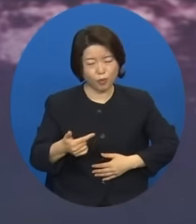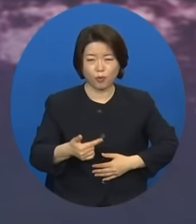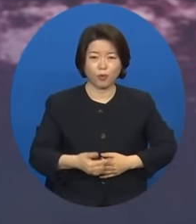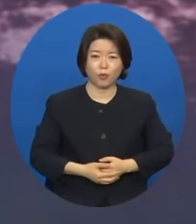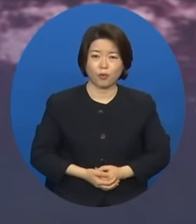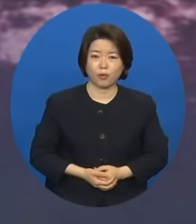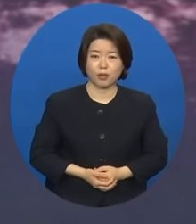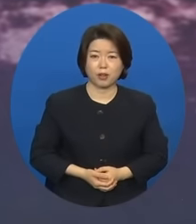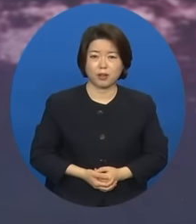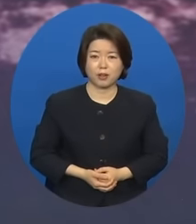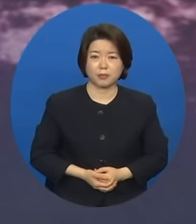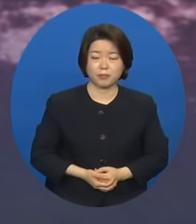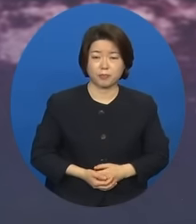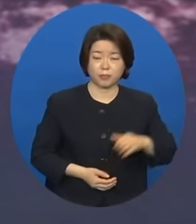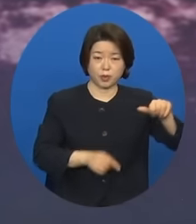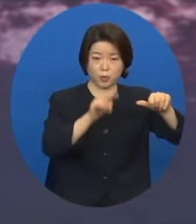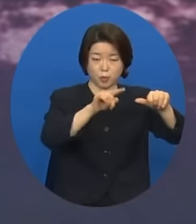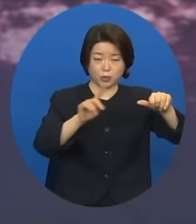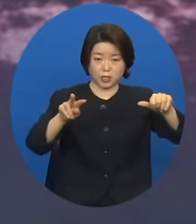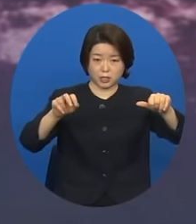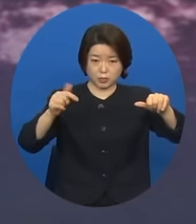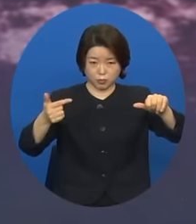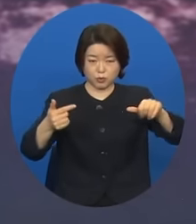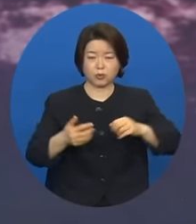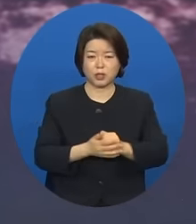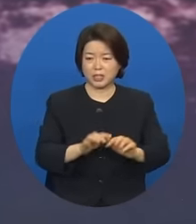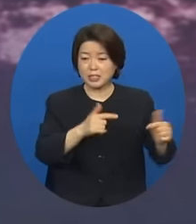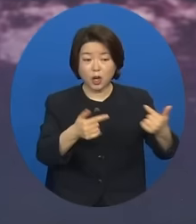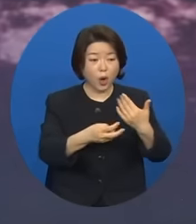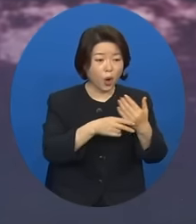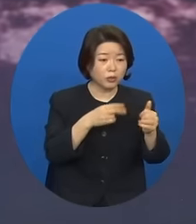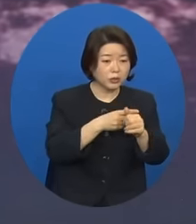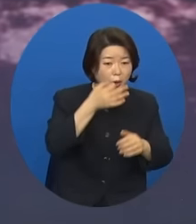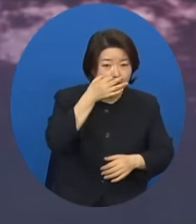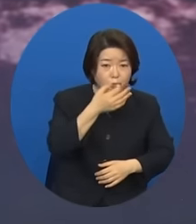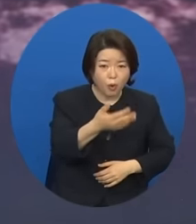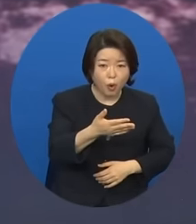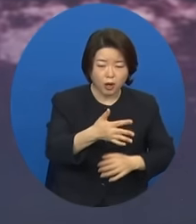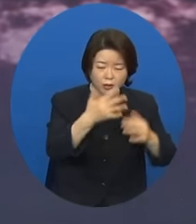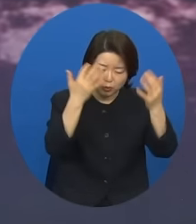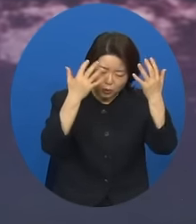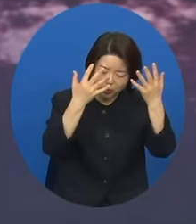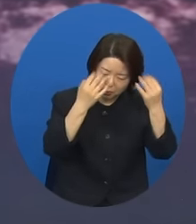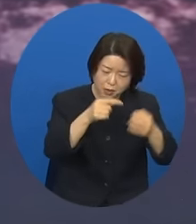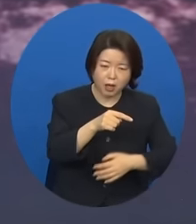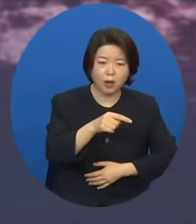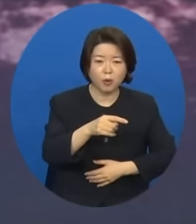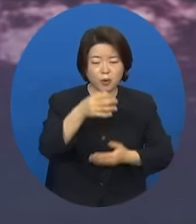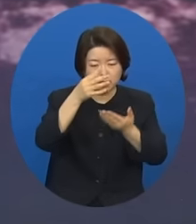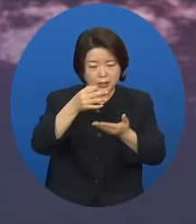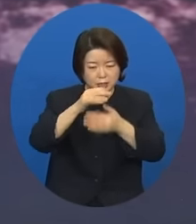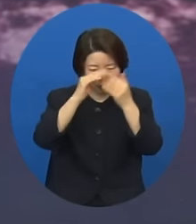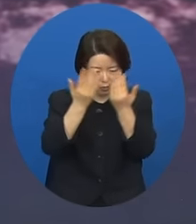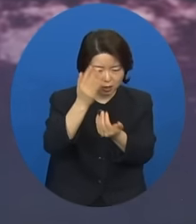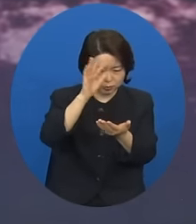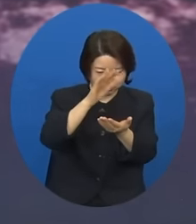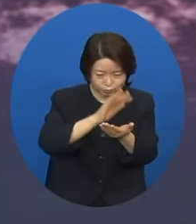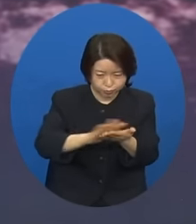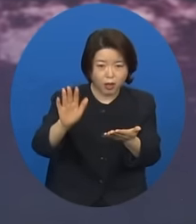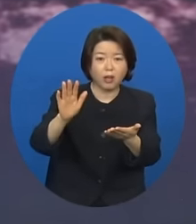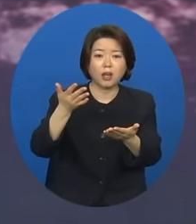12년 5장 26절입니다 여러 의사에게 보이면서 고생도 많이 하고 재산도 다